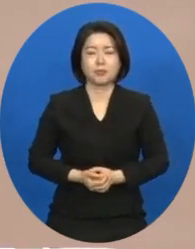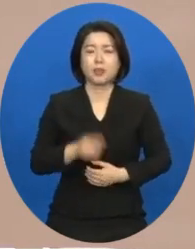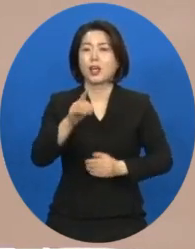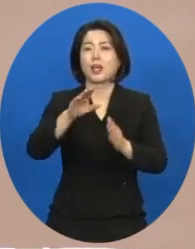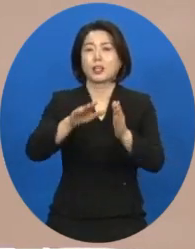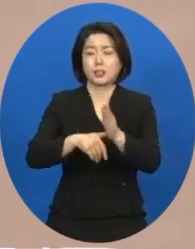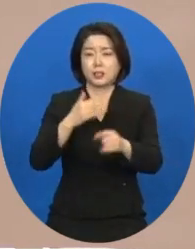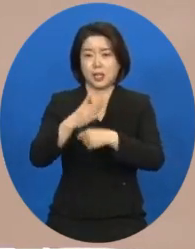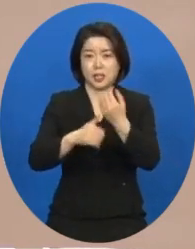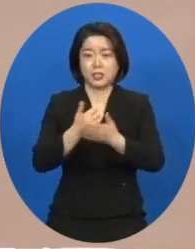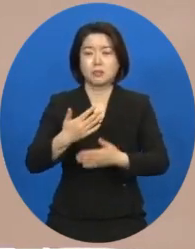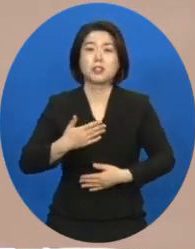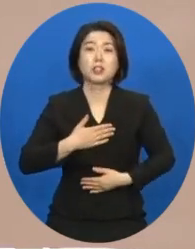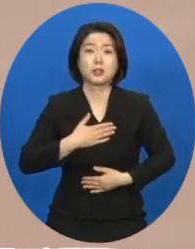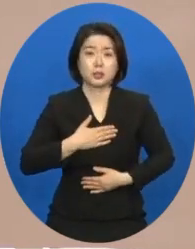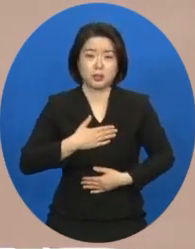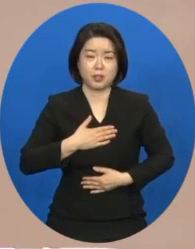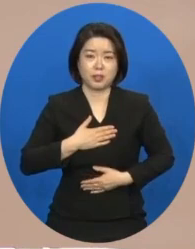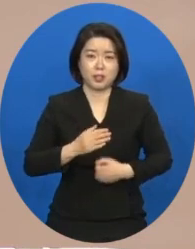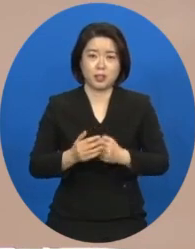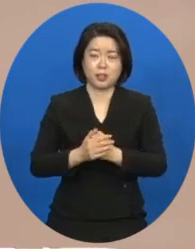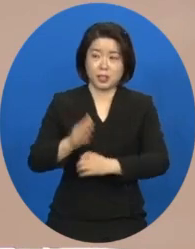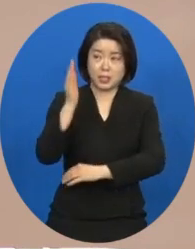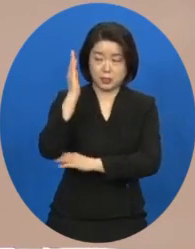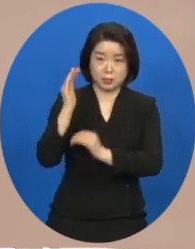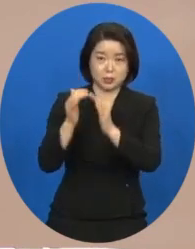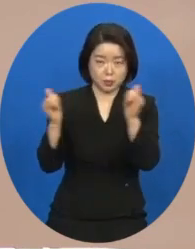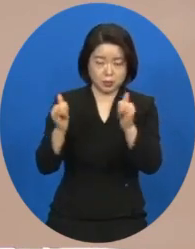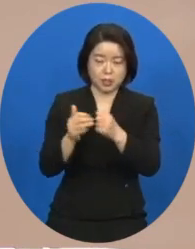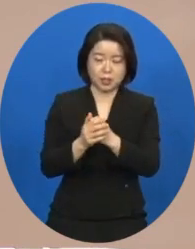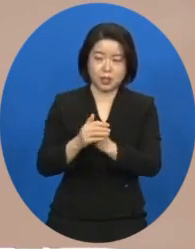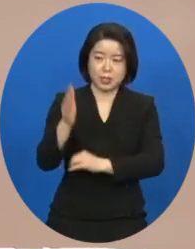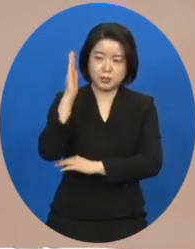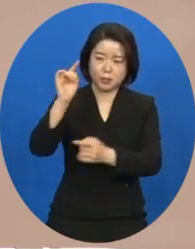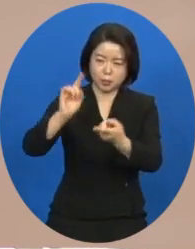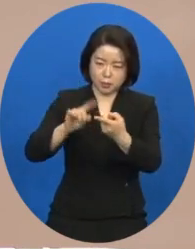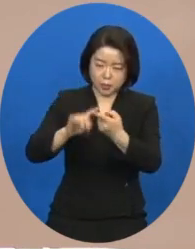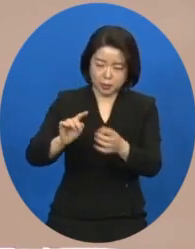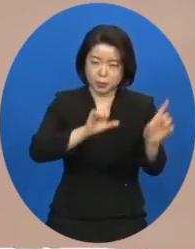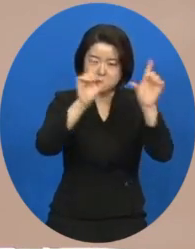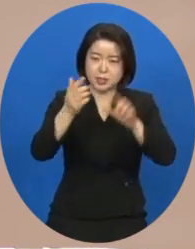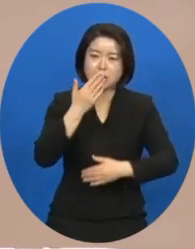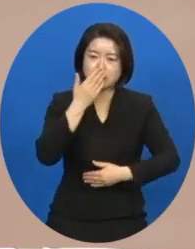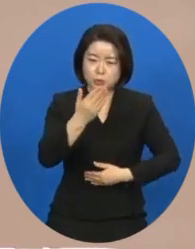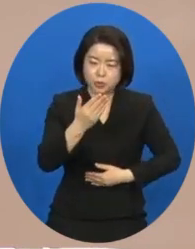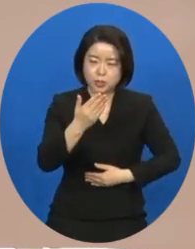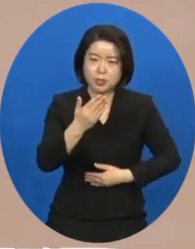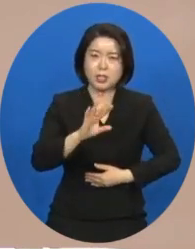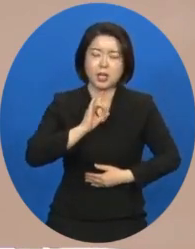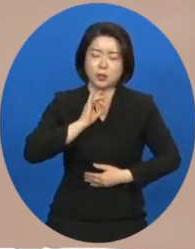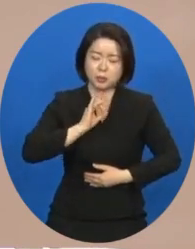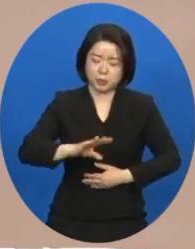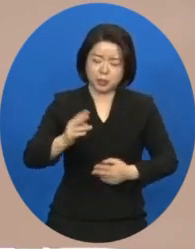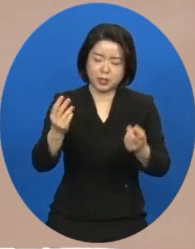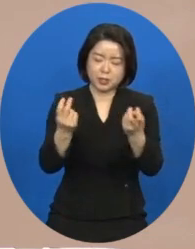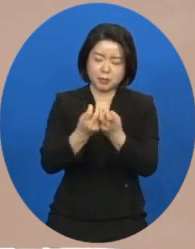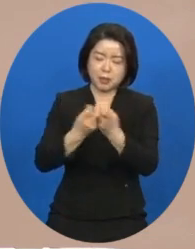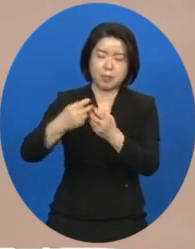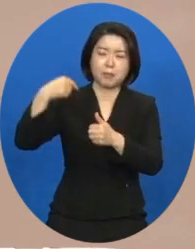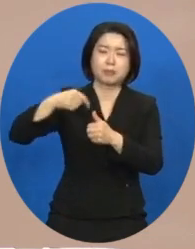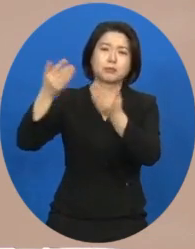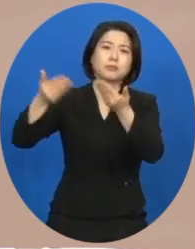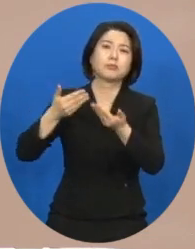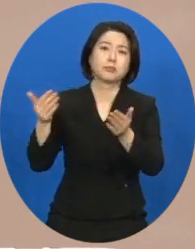그때 하나님께서 저에게 설교자가 설교한 대로 살 수 있는 유일한 방법을 가르쳐